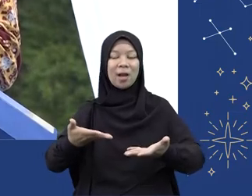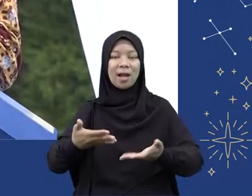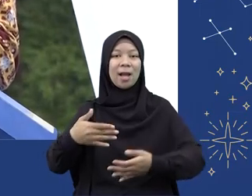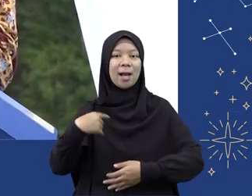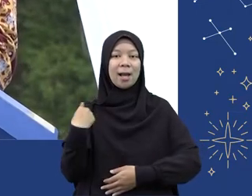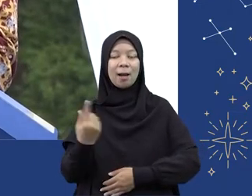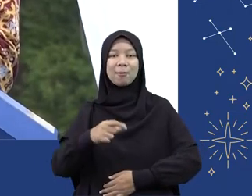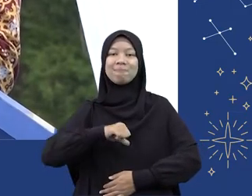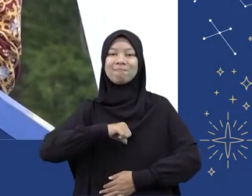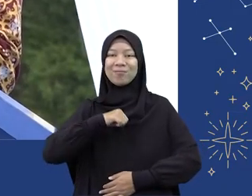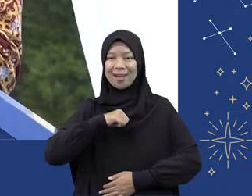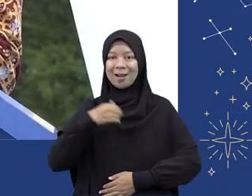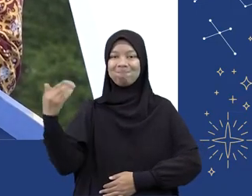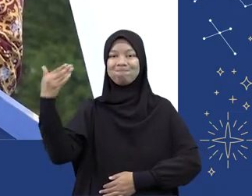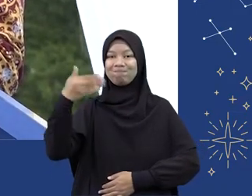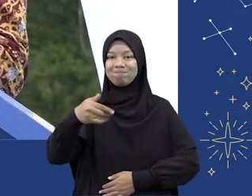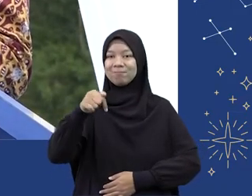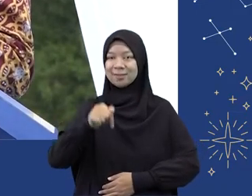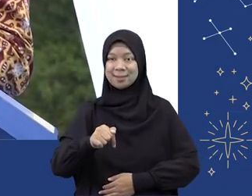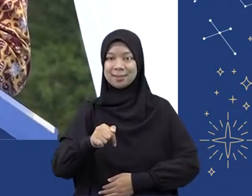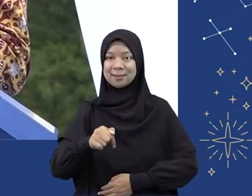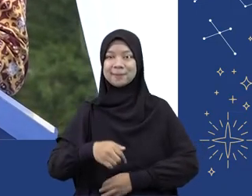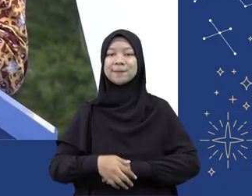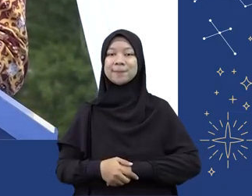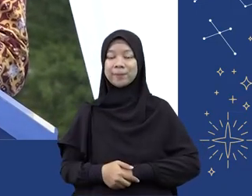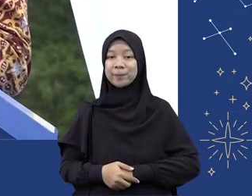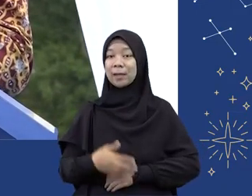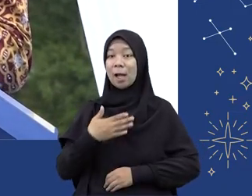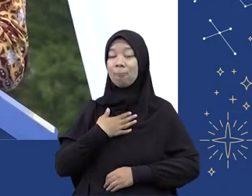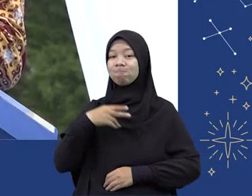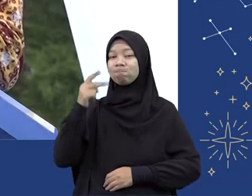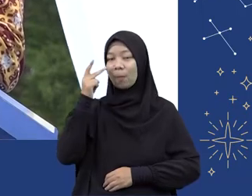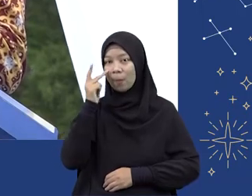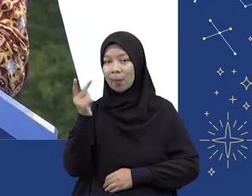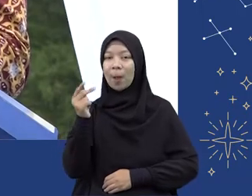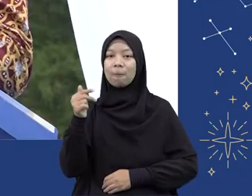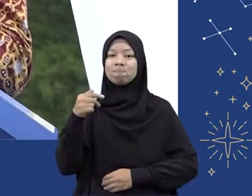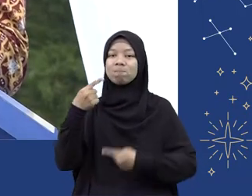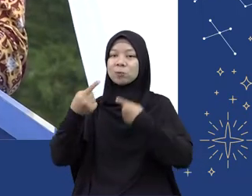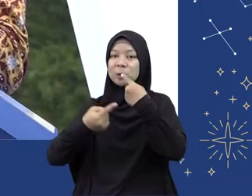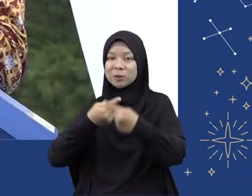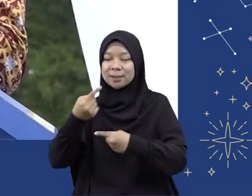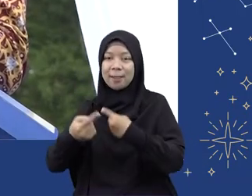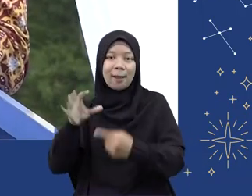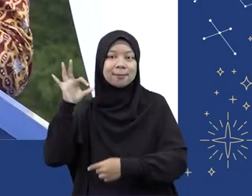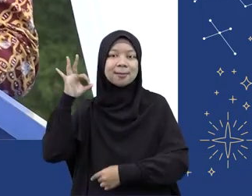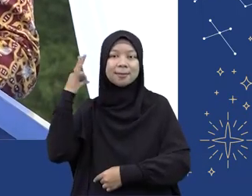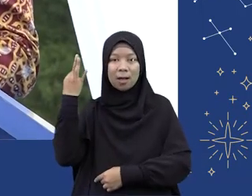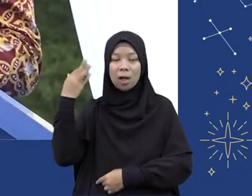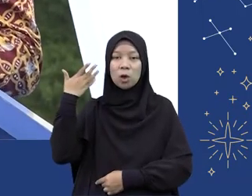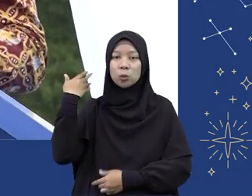sangat berbangga menghadiri peristiwa bersejarah ini saya simak tadi peristiwa sejarahnya peristiwa